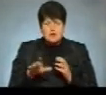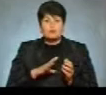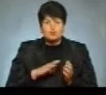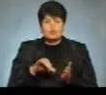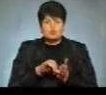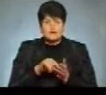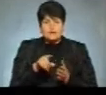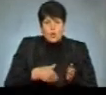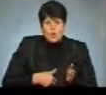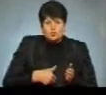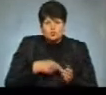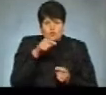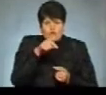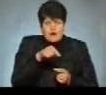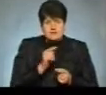учасником, він голодував